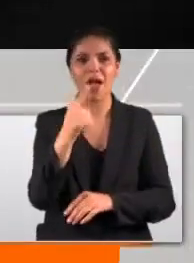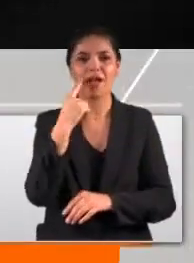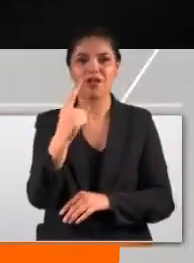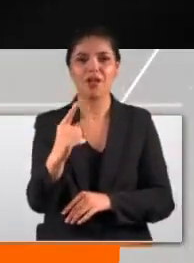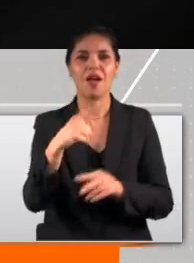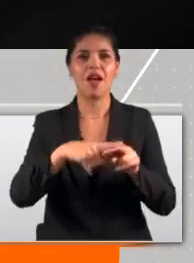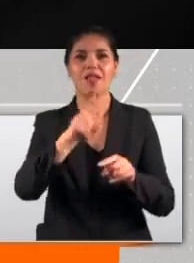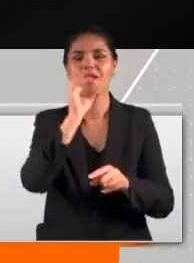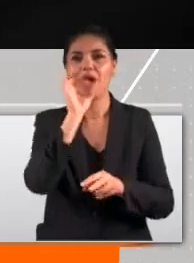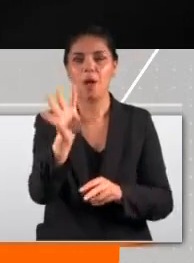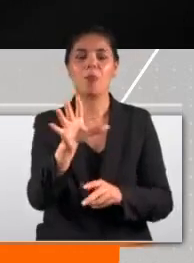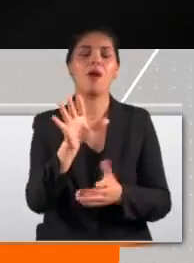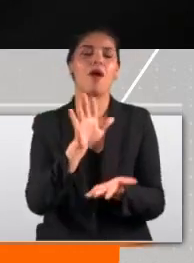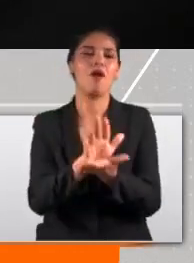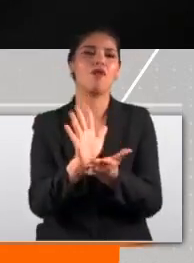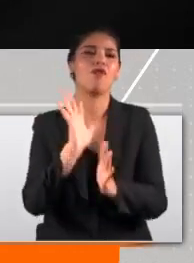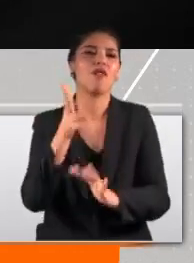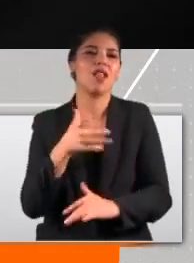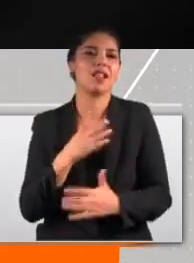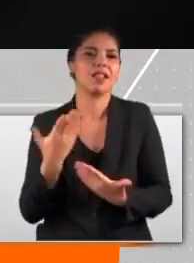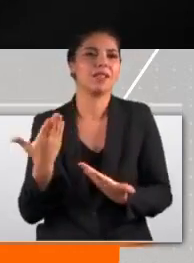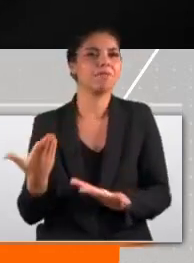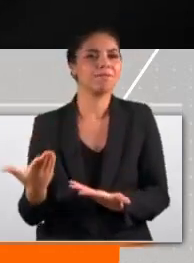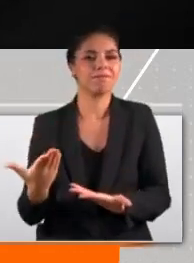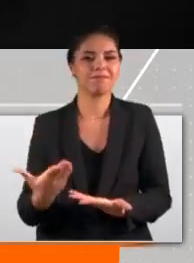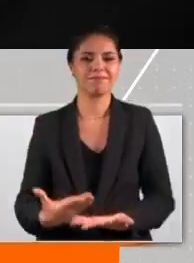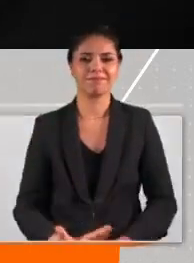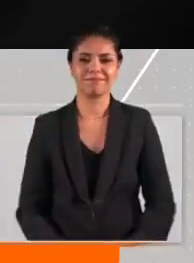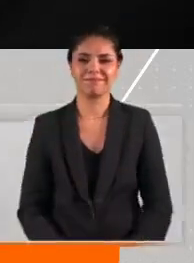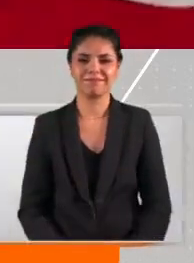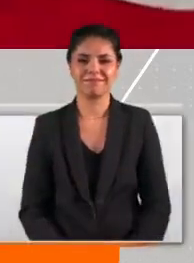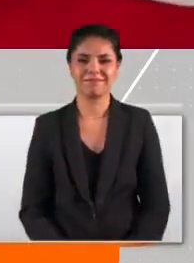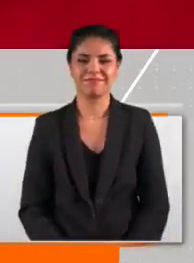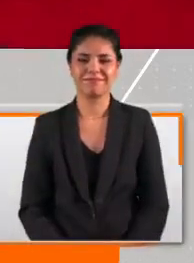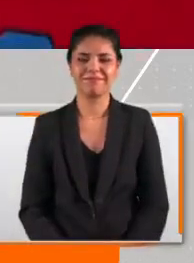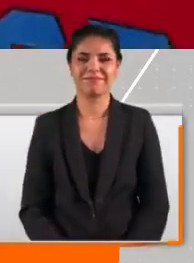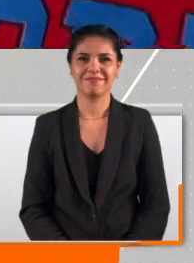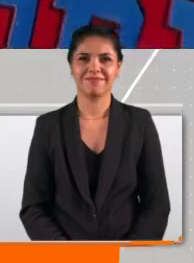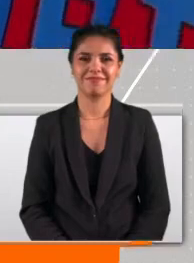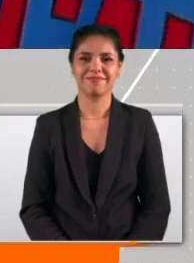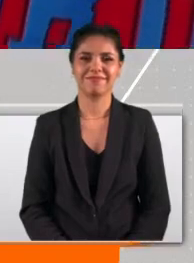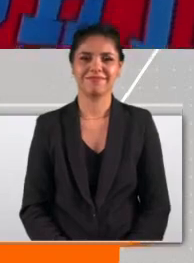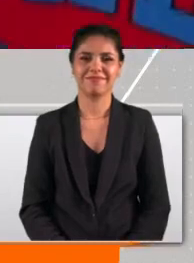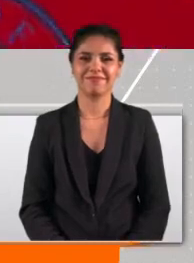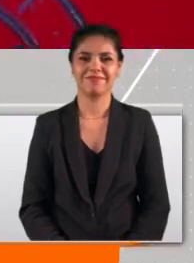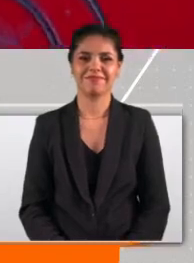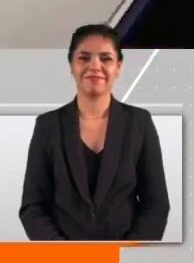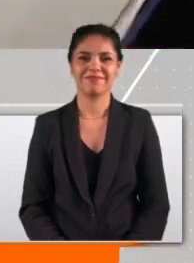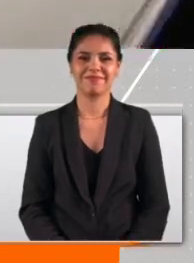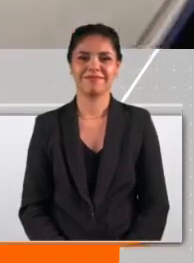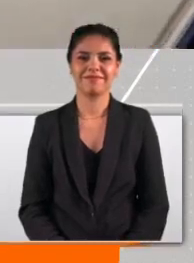Sahte Doktor Rumuzlu dizi haberle ATV Haber merkezinden haber kameramanı Barış İbiş ve